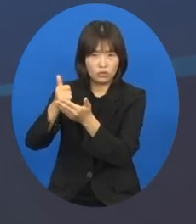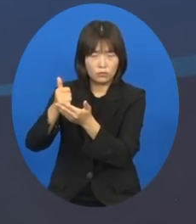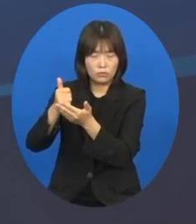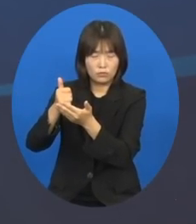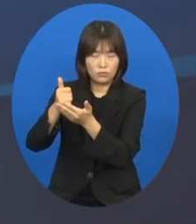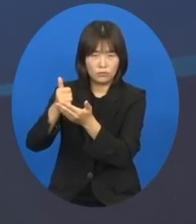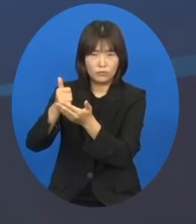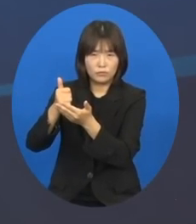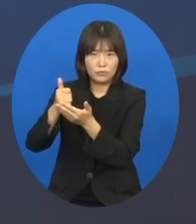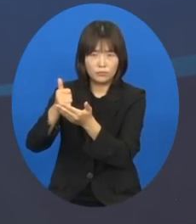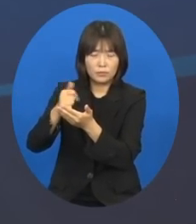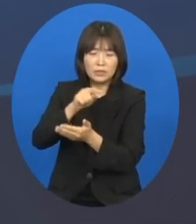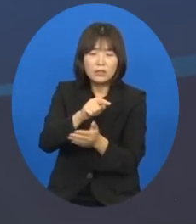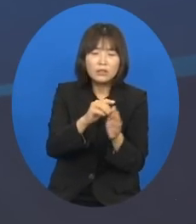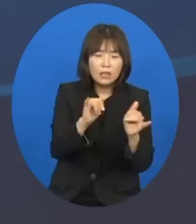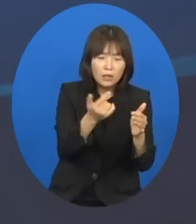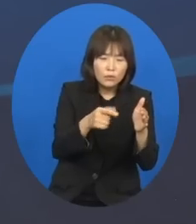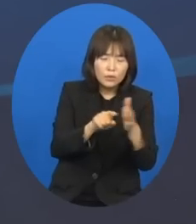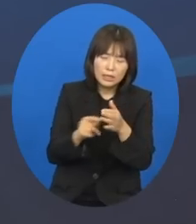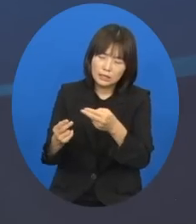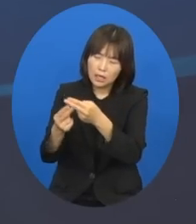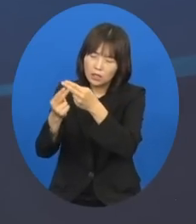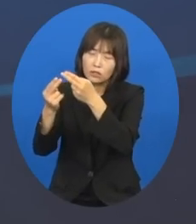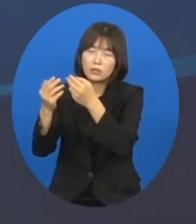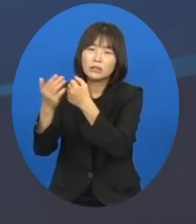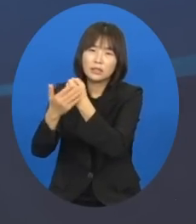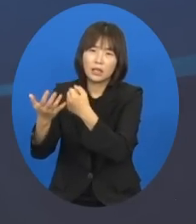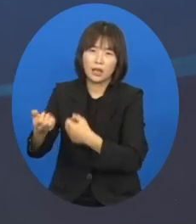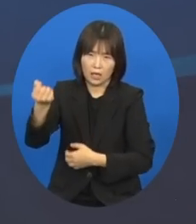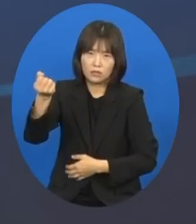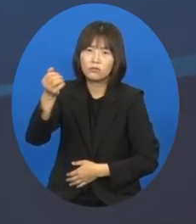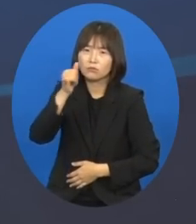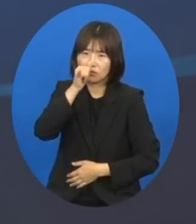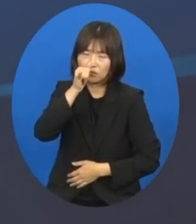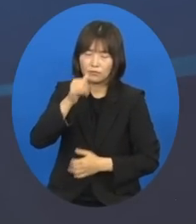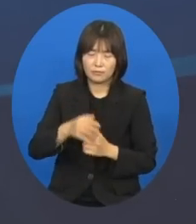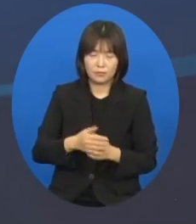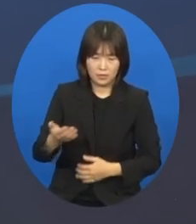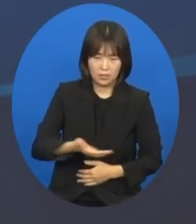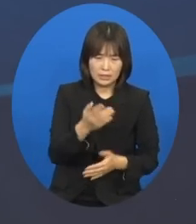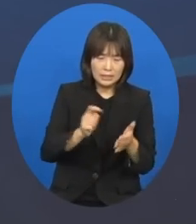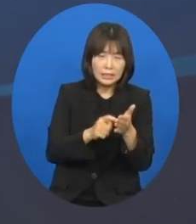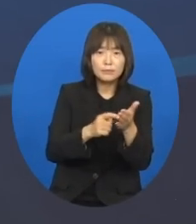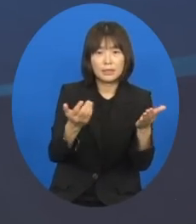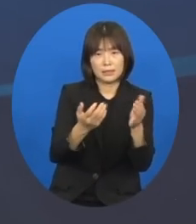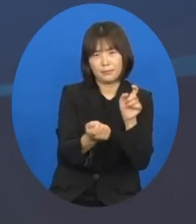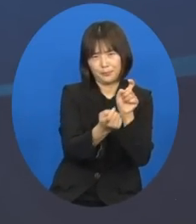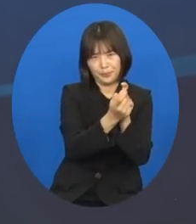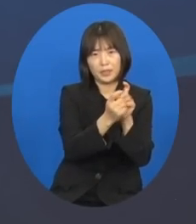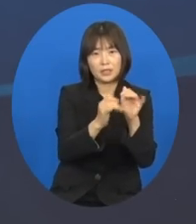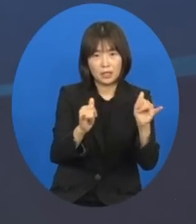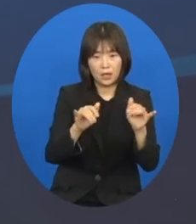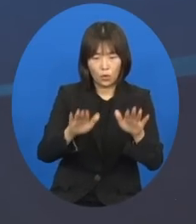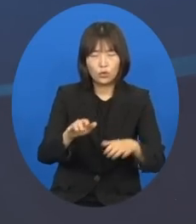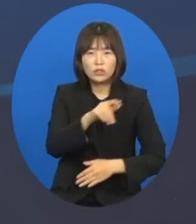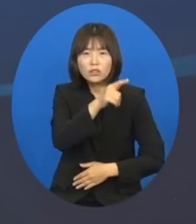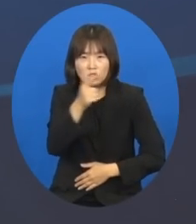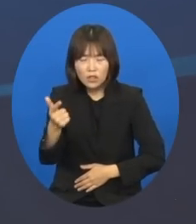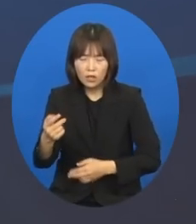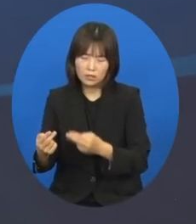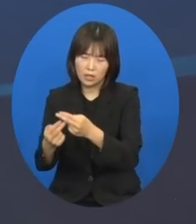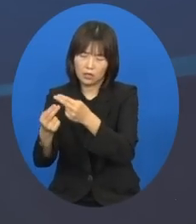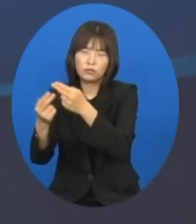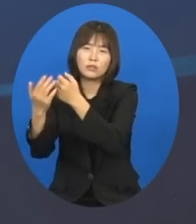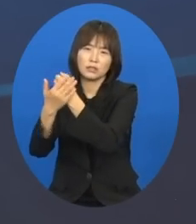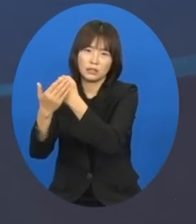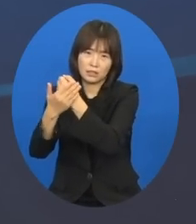은혜를 가지고 계셨다는 것 여러분 급한 일을 만난 분은 오늘 저녁에 쌓아두시는 경제적인